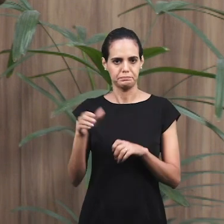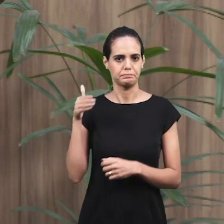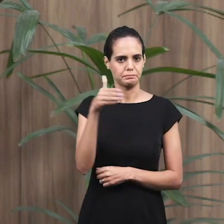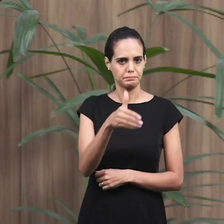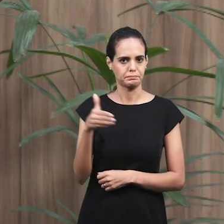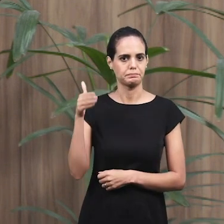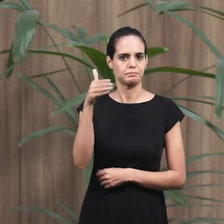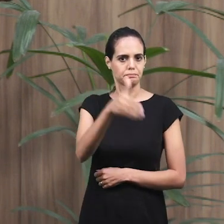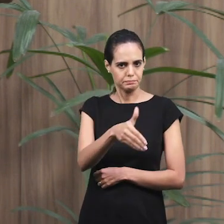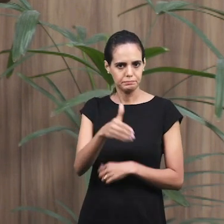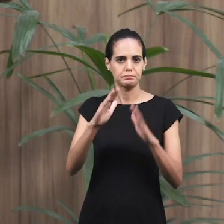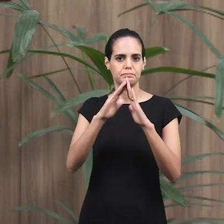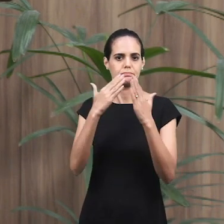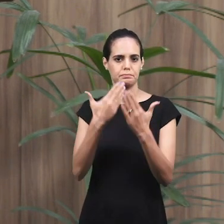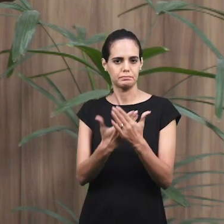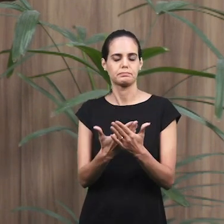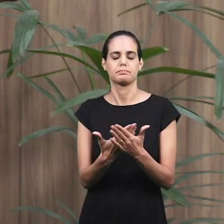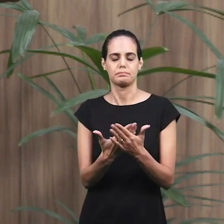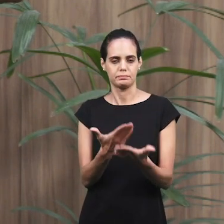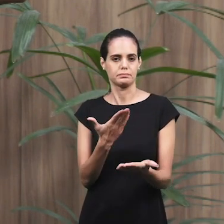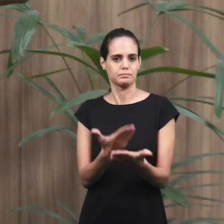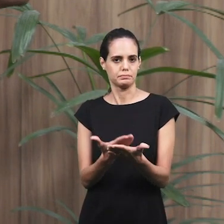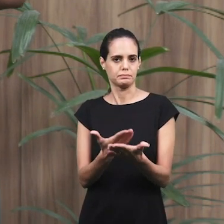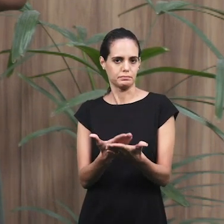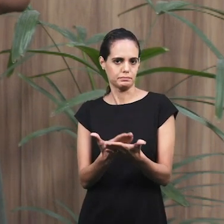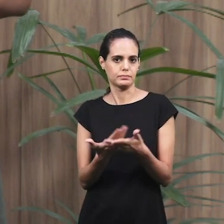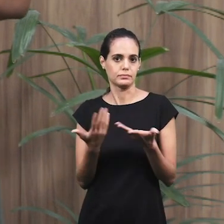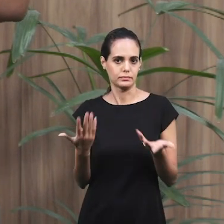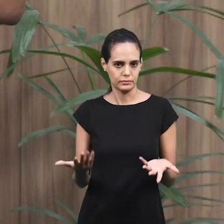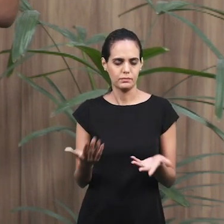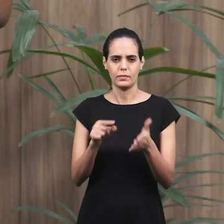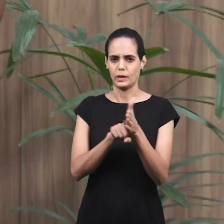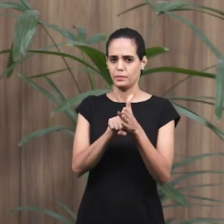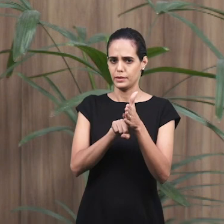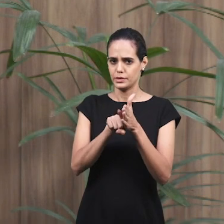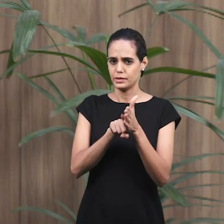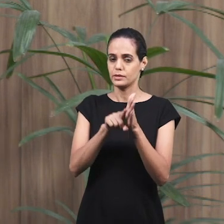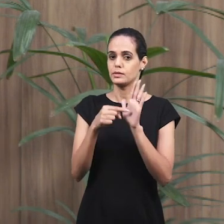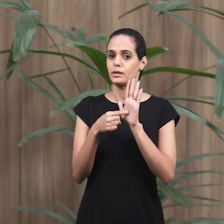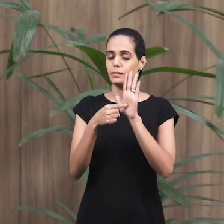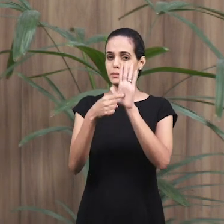d'études. Pour ces raisons, la recherche indique que